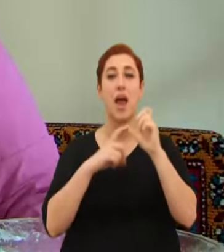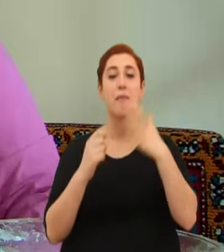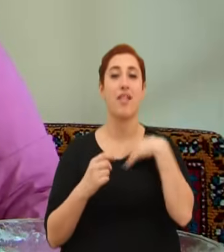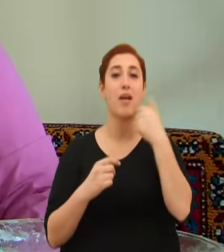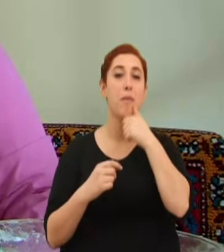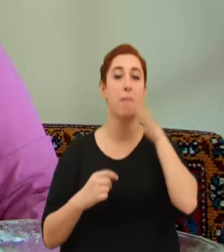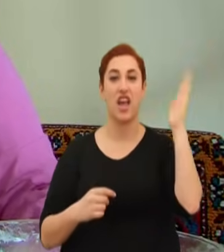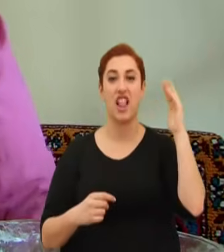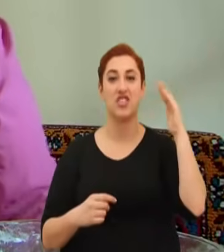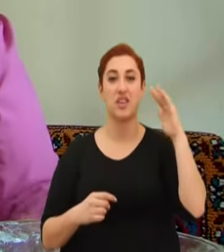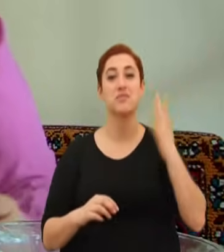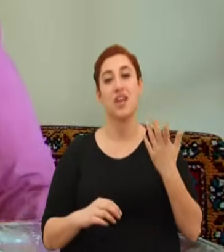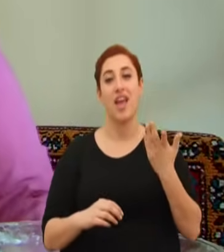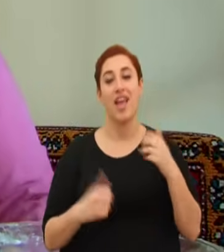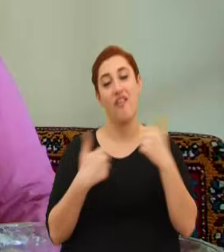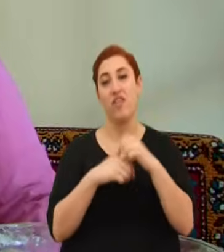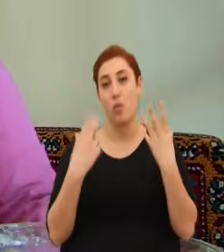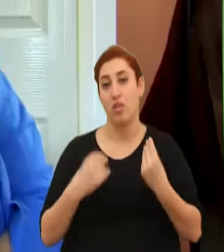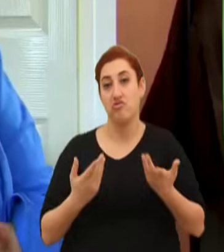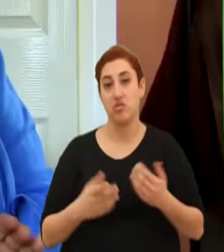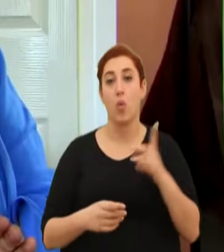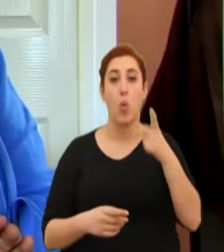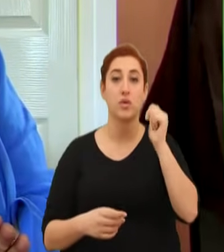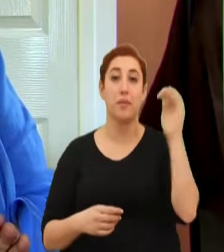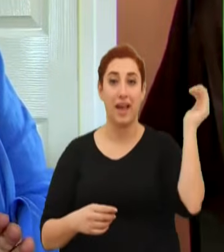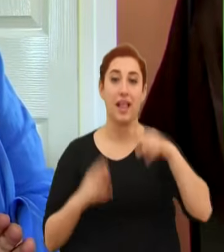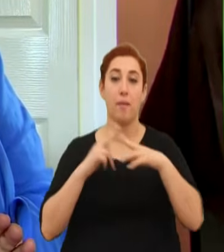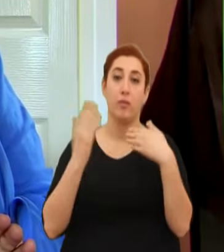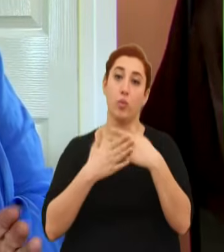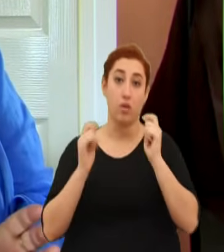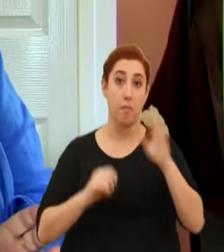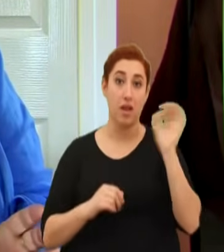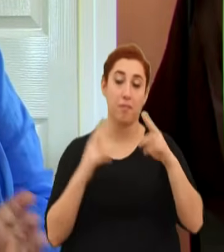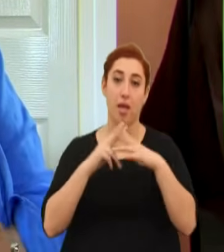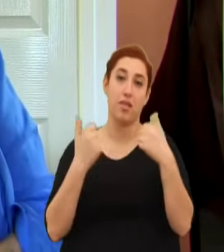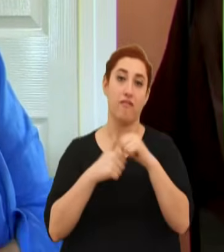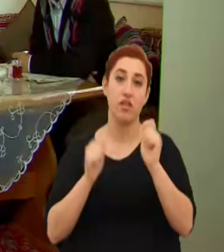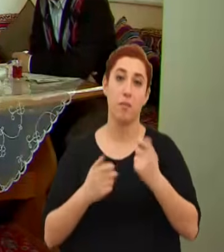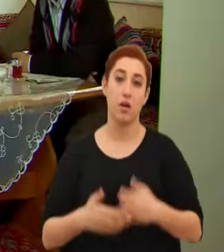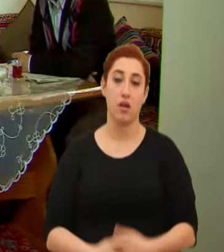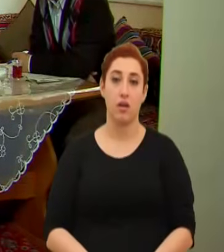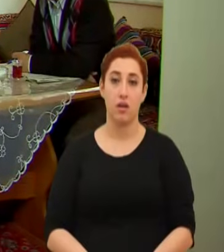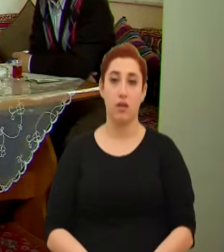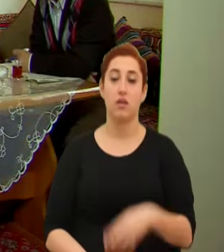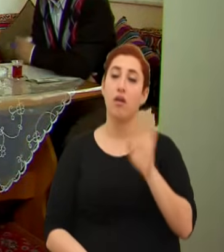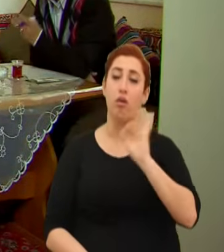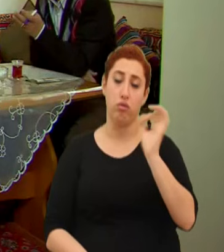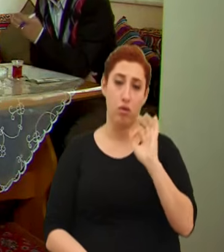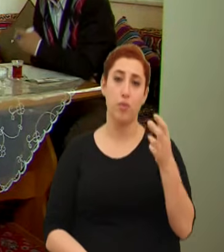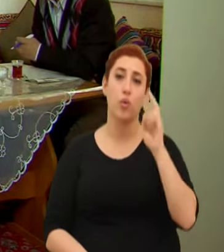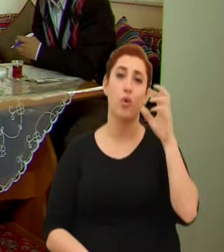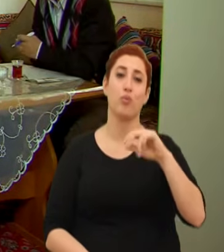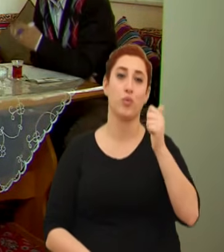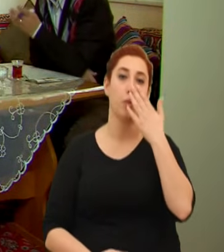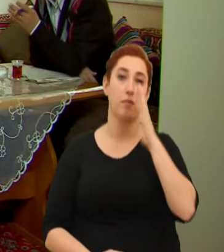Sarp'ın annesi babası gelecekmiş. Artık evlenirler. O zaman gelir gelmez düğün yaparlar artık, değil mi? Hemen evlendirirler. Ya tabii ki ya. Rüyam